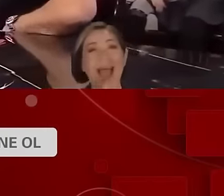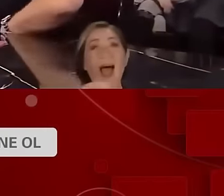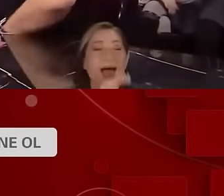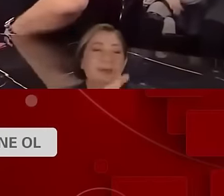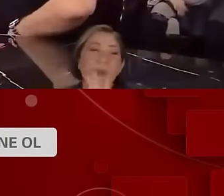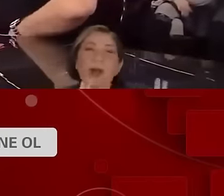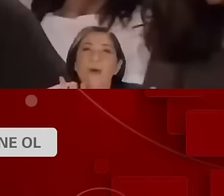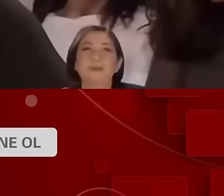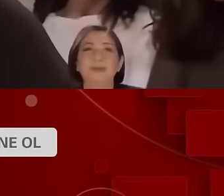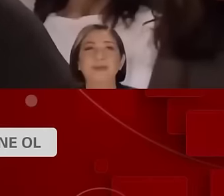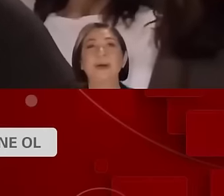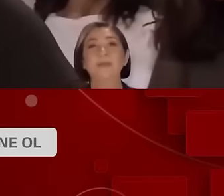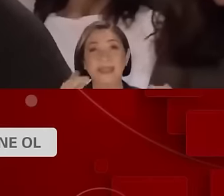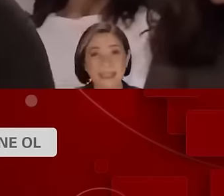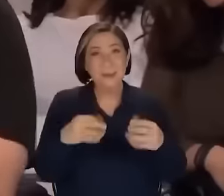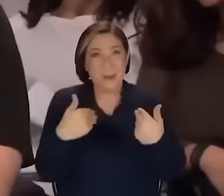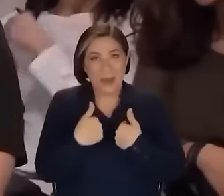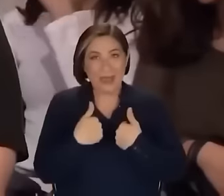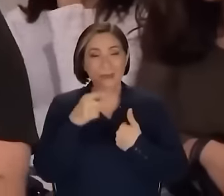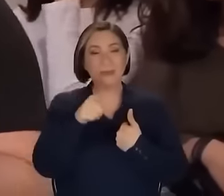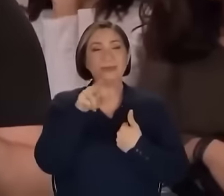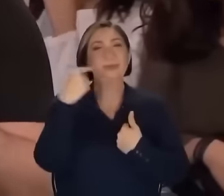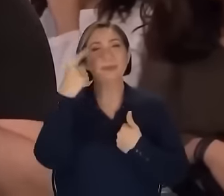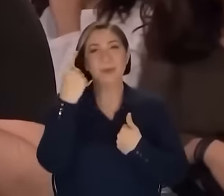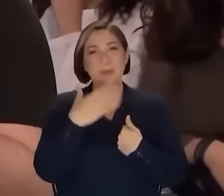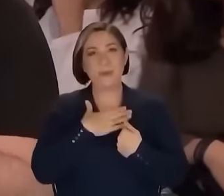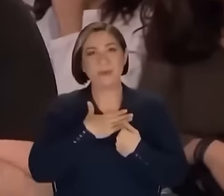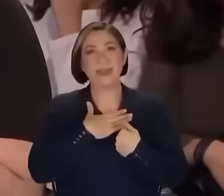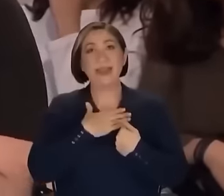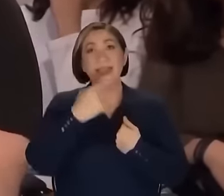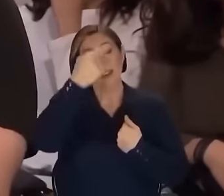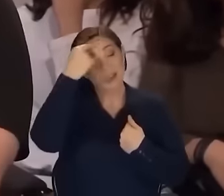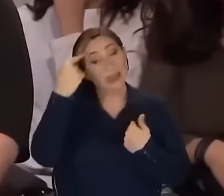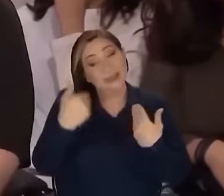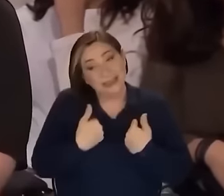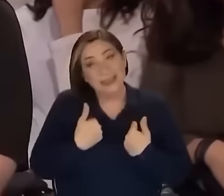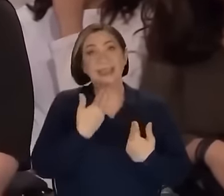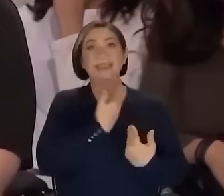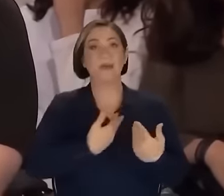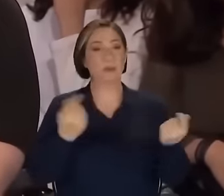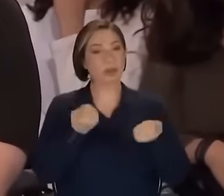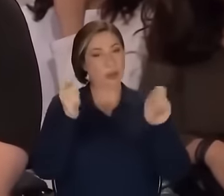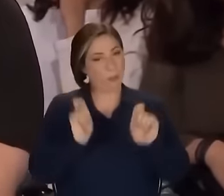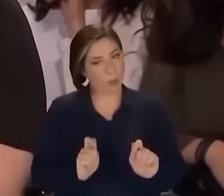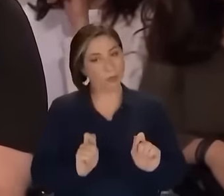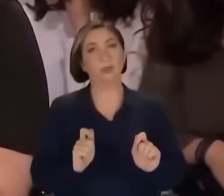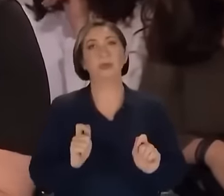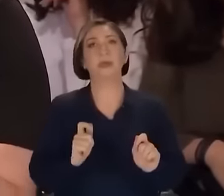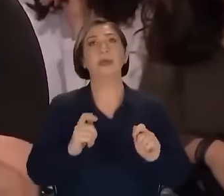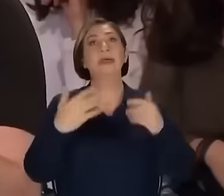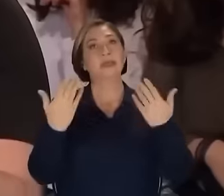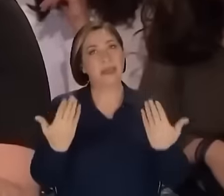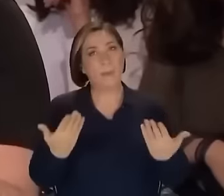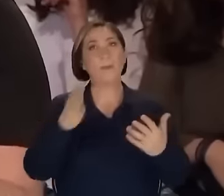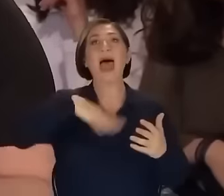Hayat bu hale gelmiş. Şimdi ben şöyle düşünüyorum. Şanslı insanlarız, sevdiğimiz işi yapıyoruz. Yani